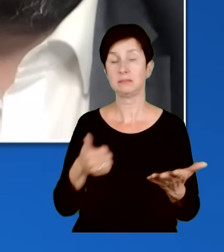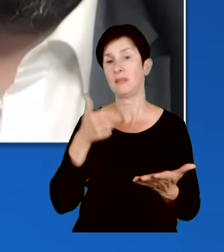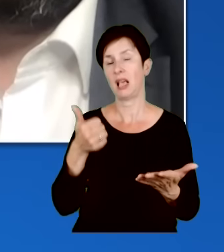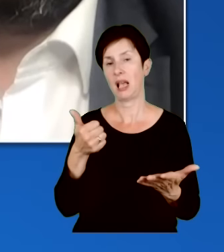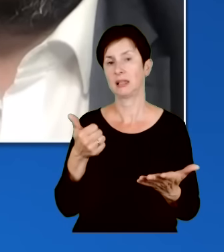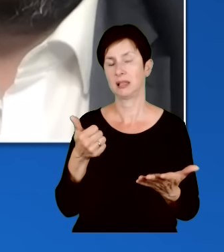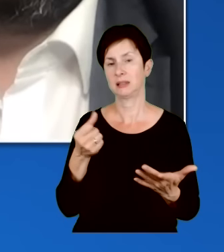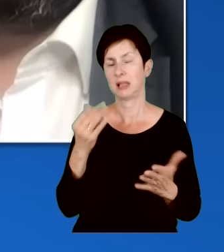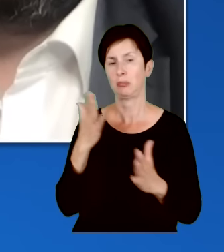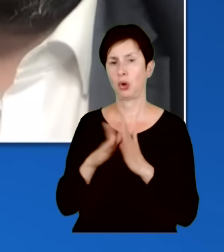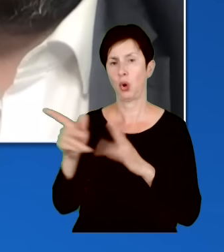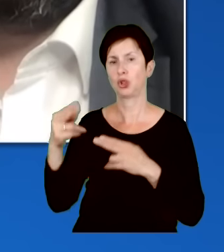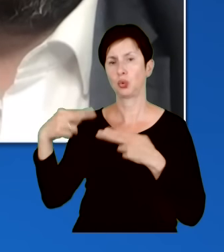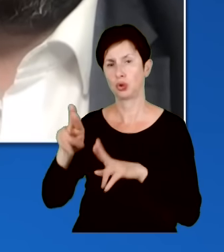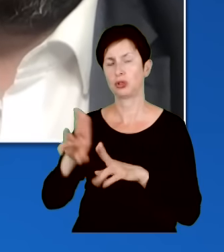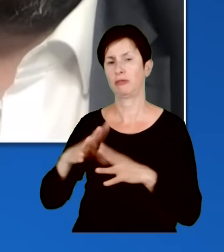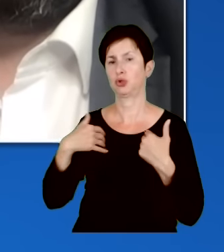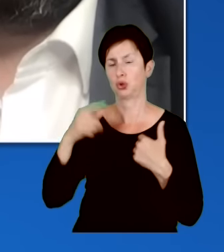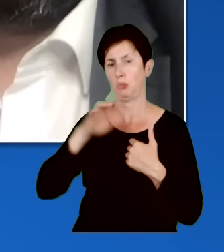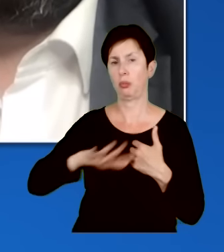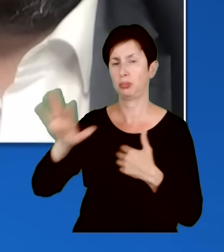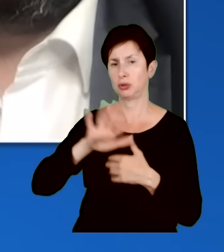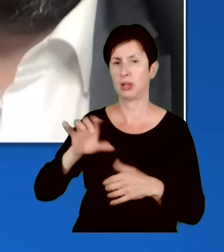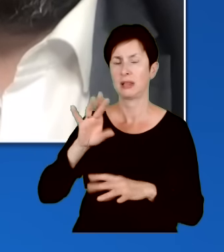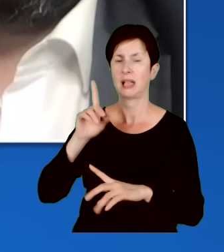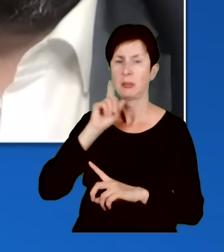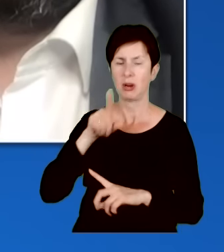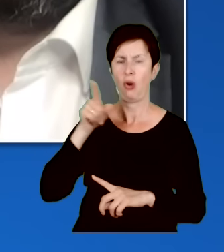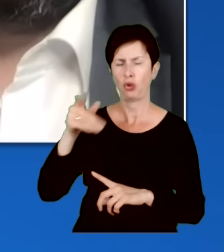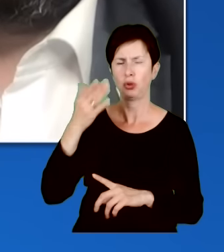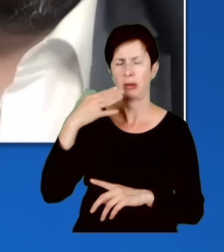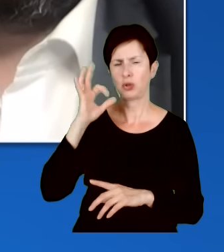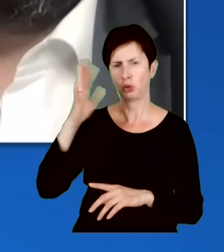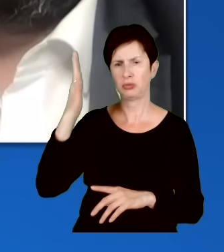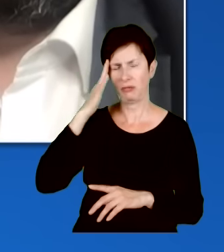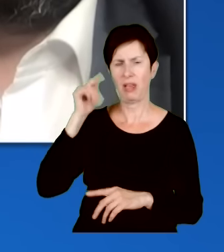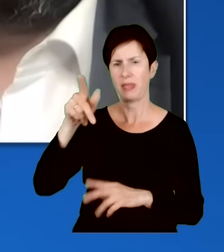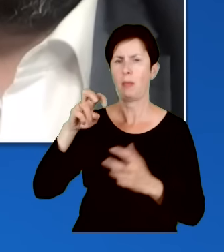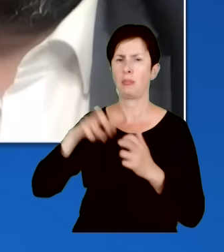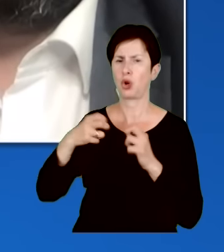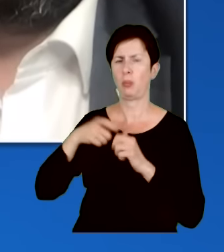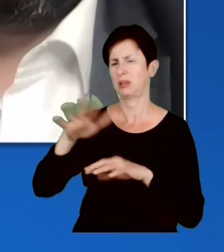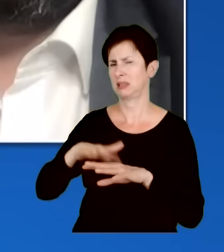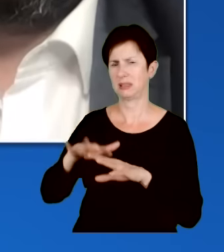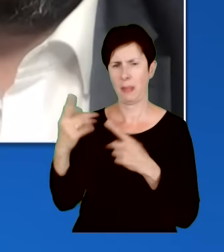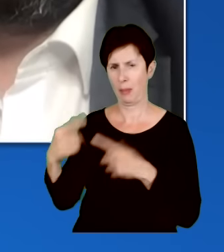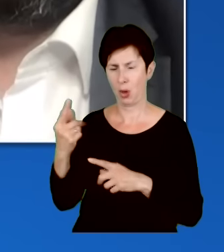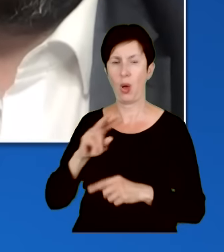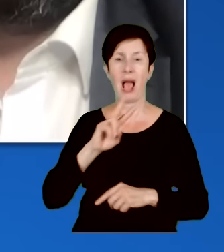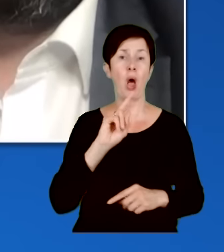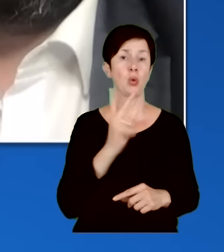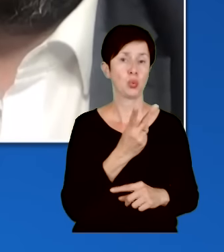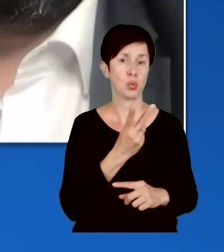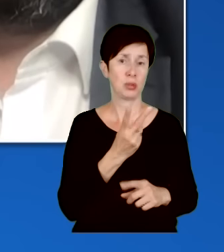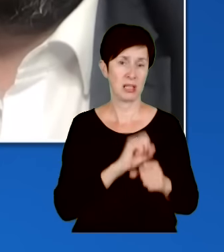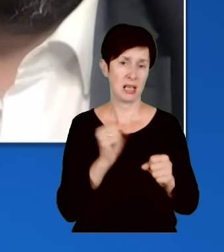uczestniczą w życiu publicznym a tak naprawdę wiedzą doskonale że tam żadnych problemów z tym systemem nie było ale drugi Moim zdaniem znacznie